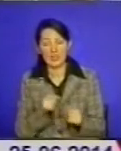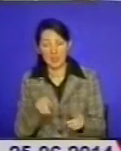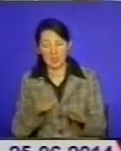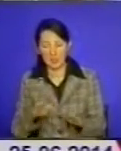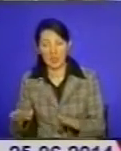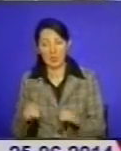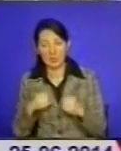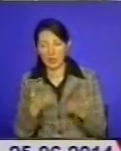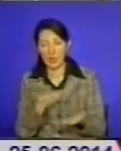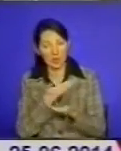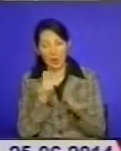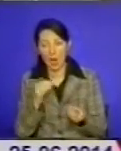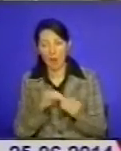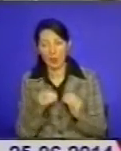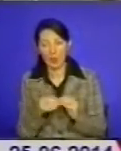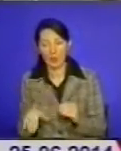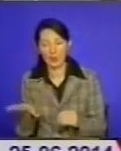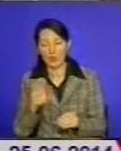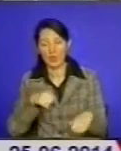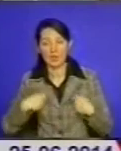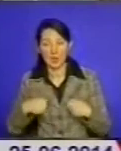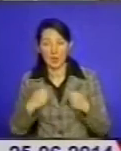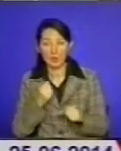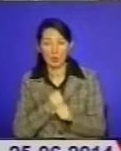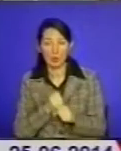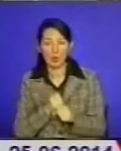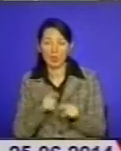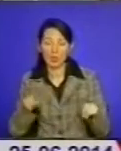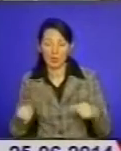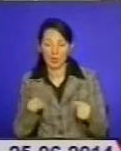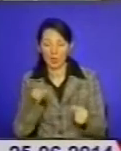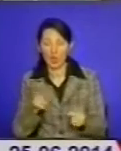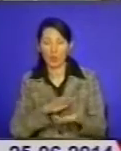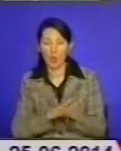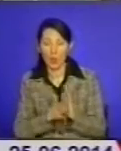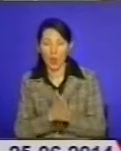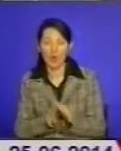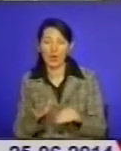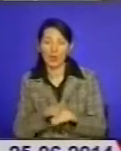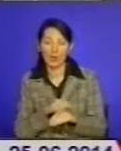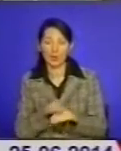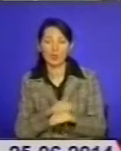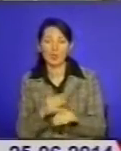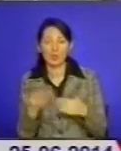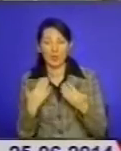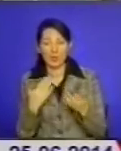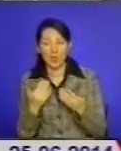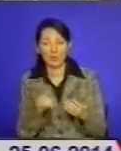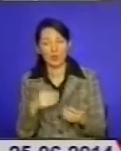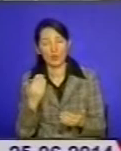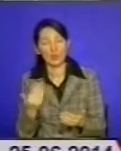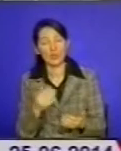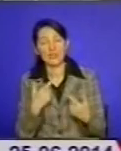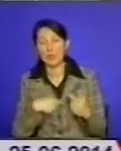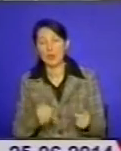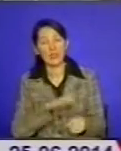нема проблем, все стараємося зробити і створити їм умови, і доброзичливе ставлення, і щоб вони себе не